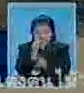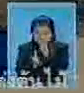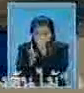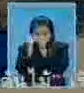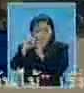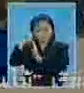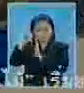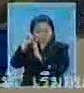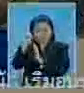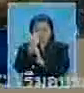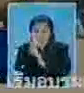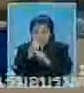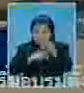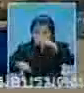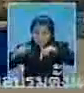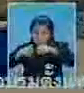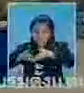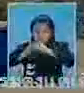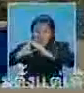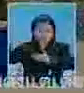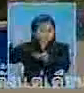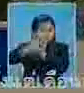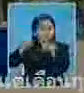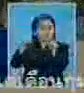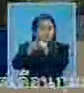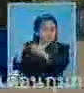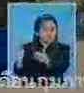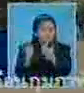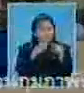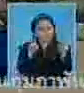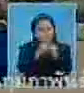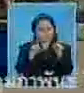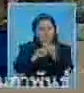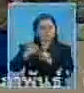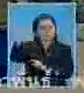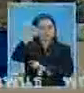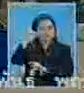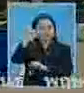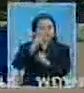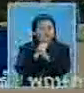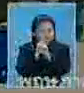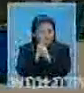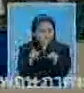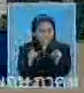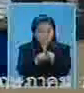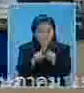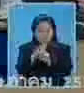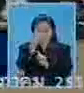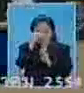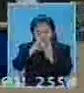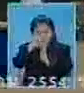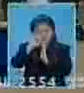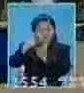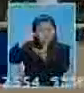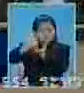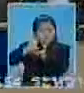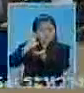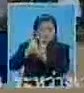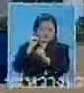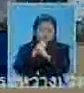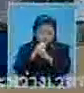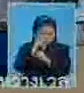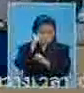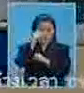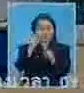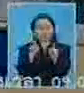จะพิจารณาจัดตั้งกองทุนลักษณะเดียวกันให้กับสหพันธ์ยุโรปกองทุนนี้ก็ประสบความสำเร็จนะ